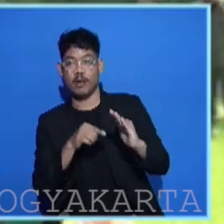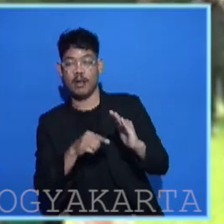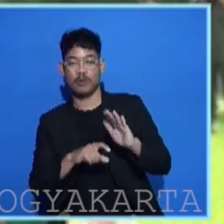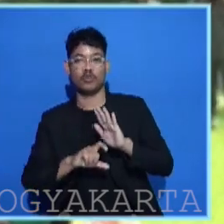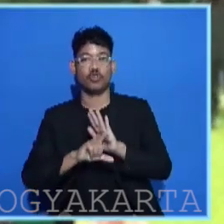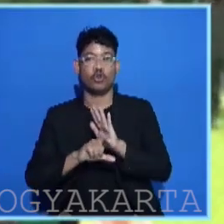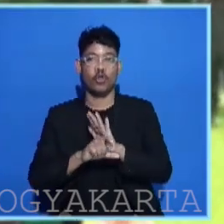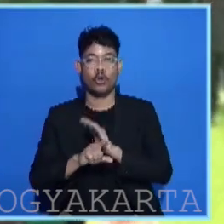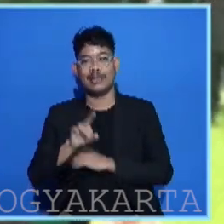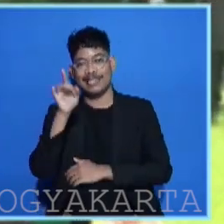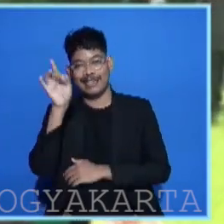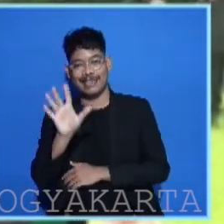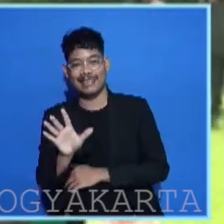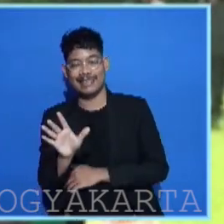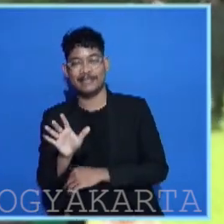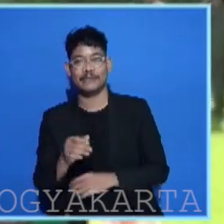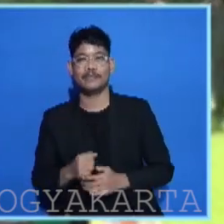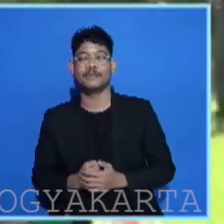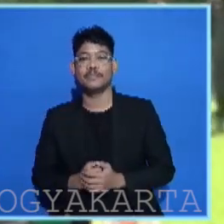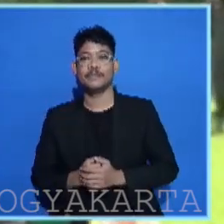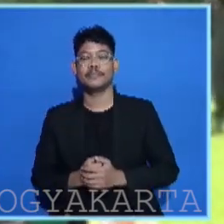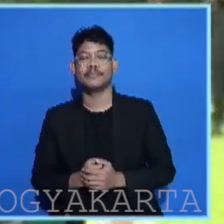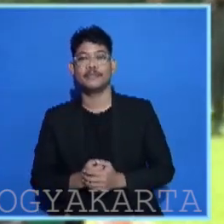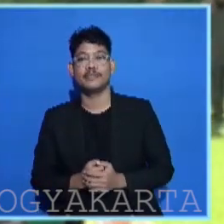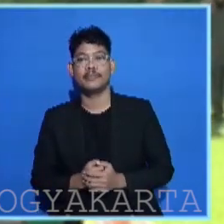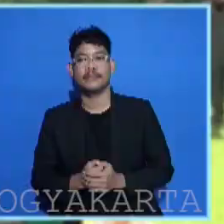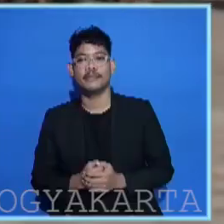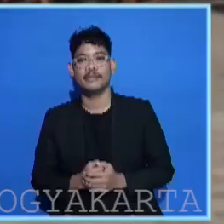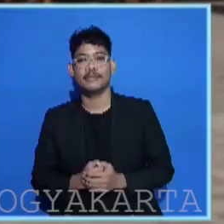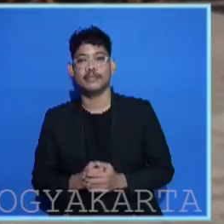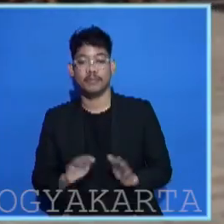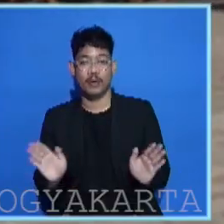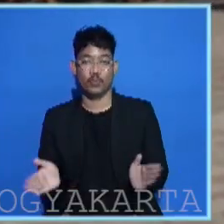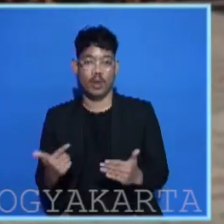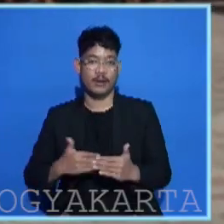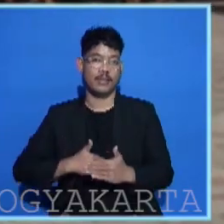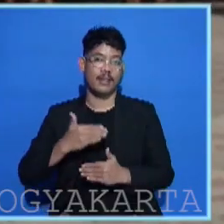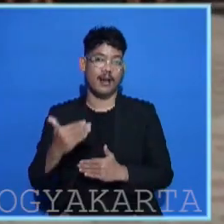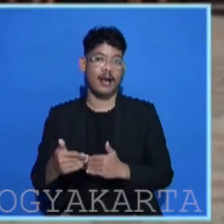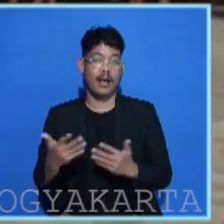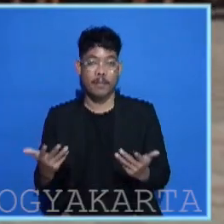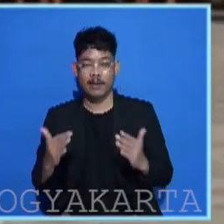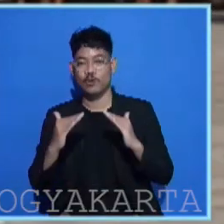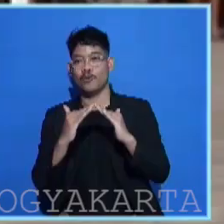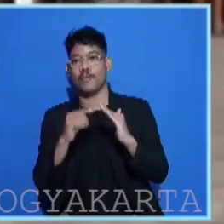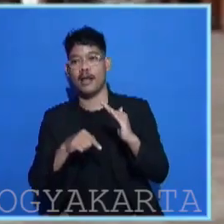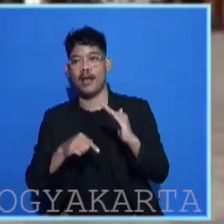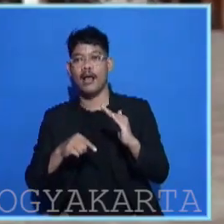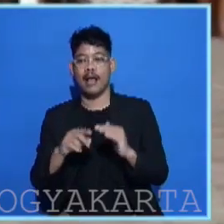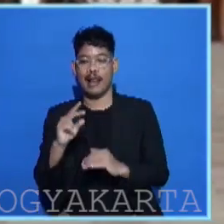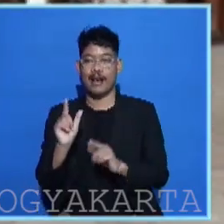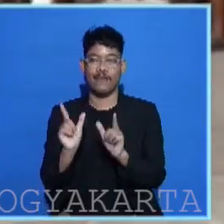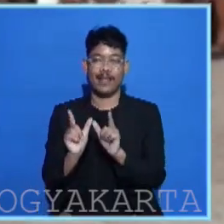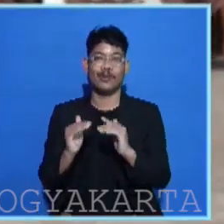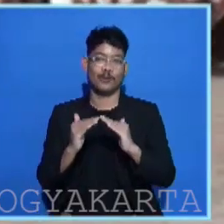listrik. Kemudian berikutnya adalah pembangunan Balai RW. Personel yang terlibat dalam Kodim